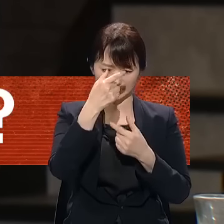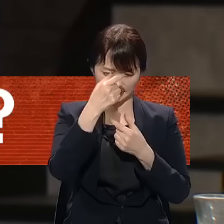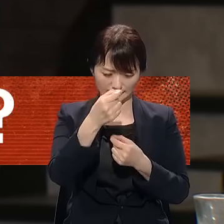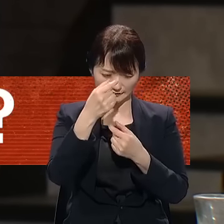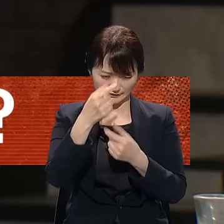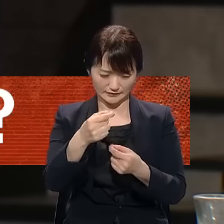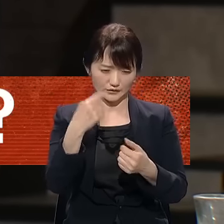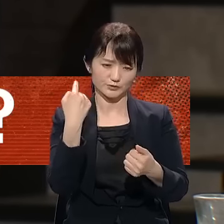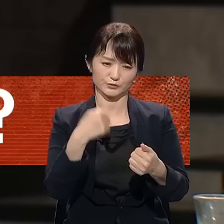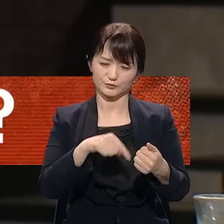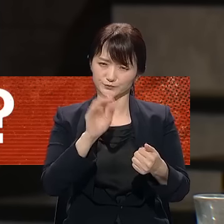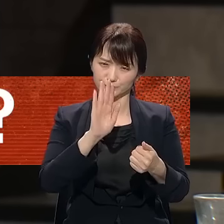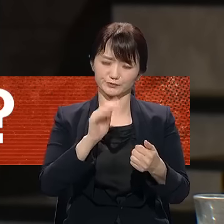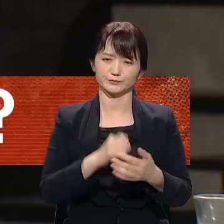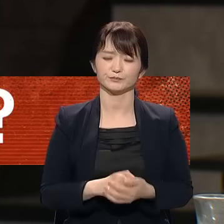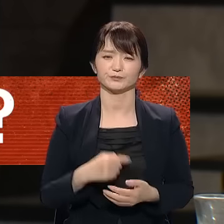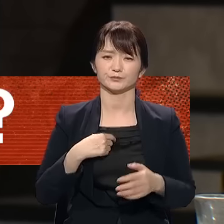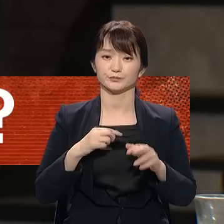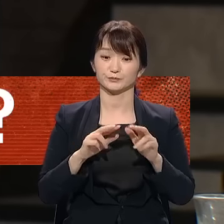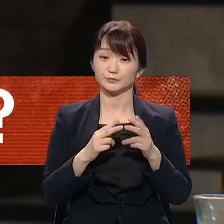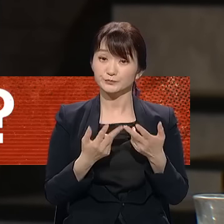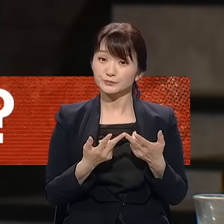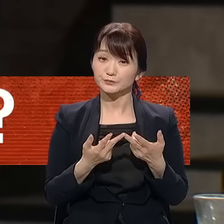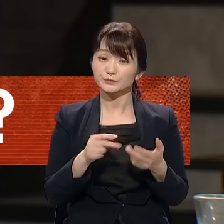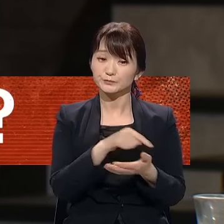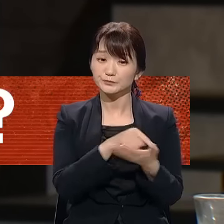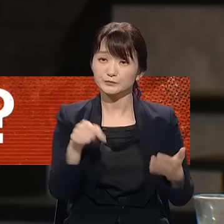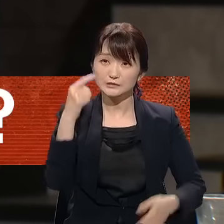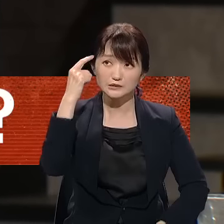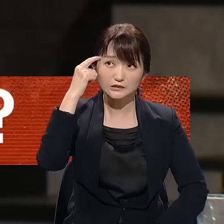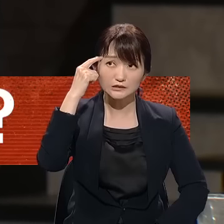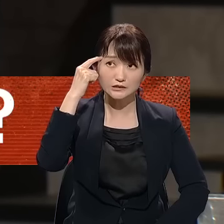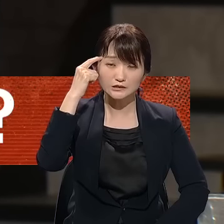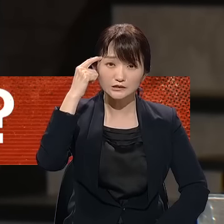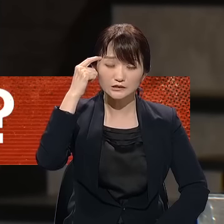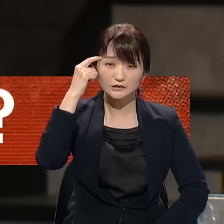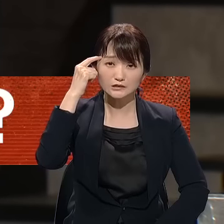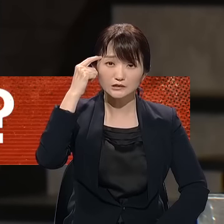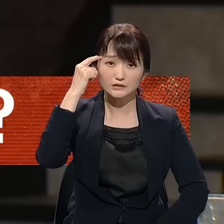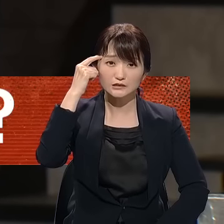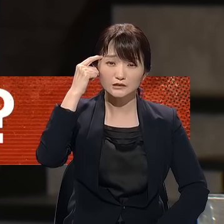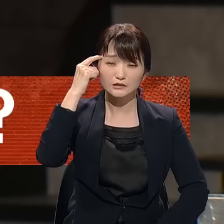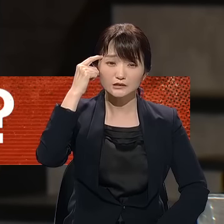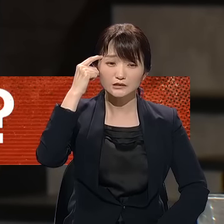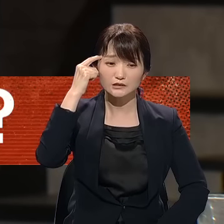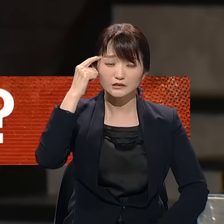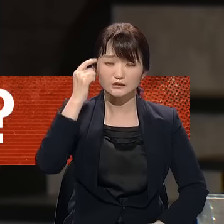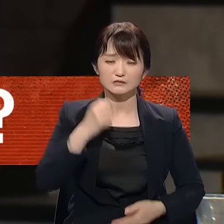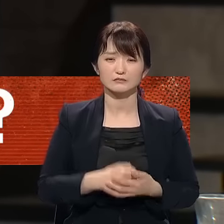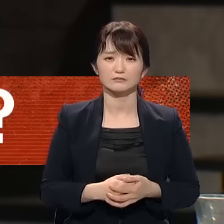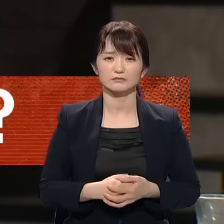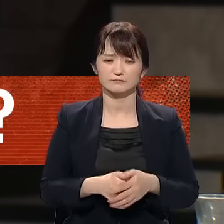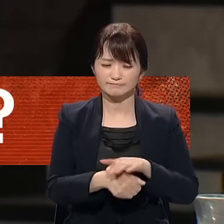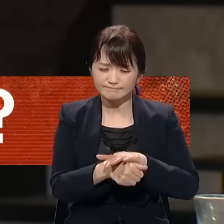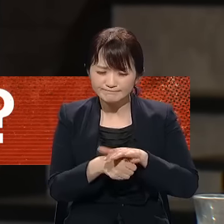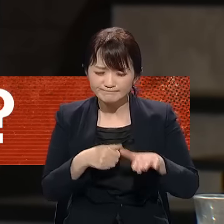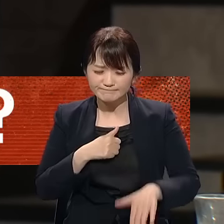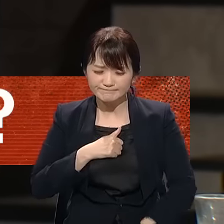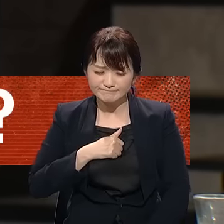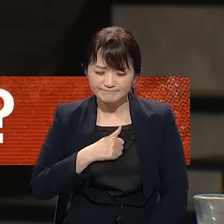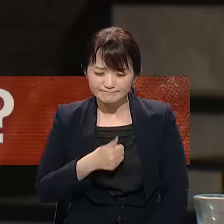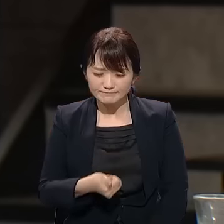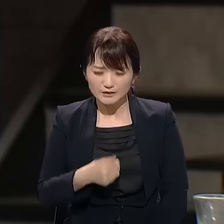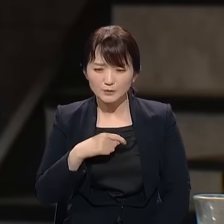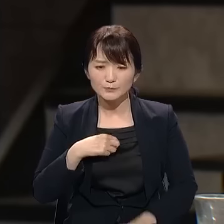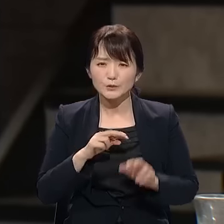때문에 본인이 현재 가지고 있었던 그 피해 의식이라 그가 낮은 자존감 열등감 이런 것 등등은 본인